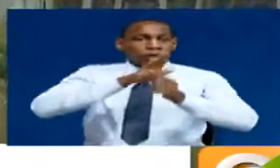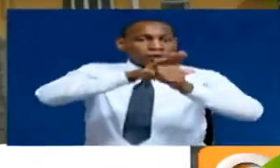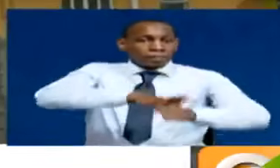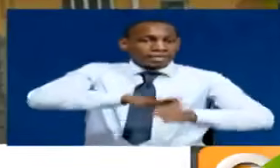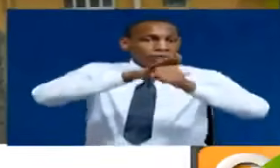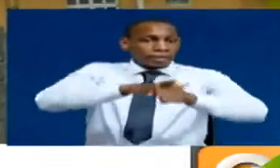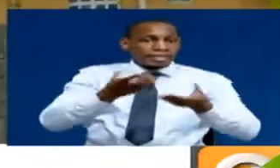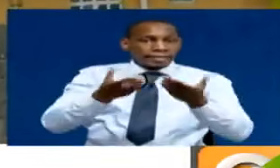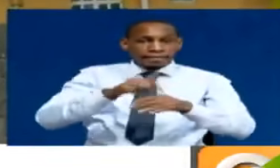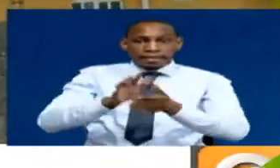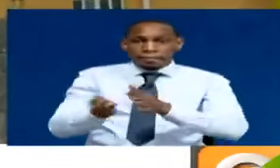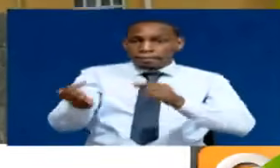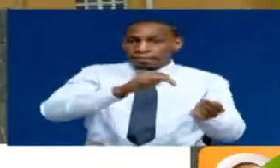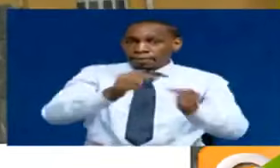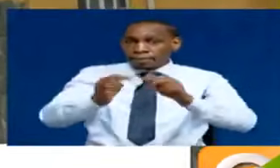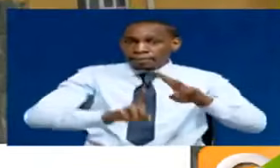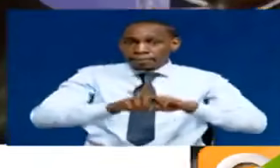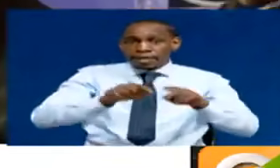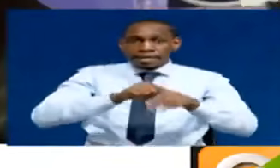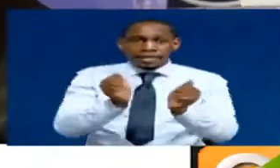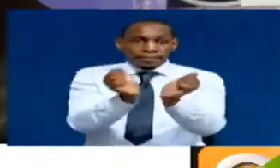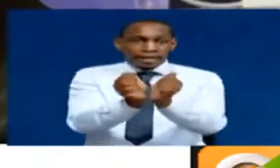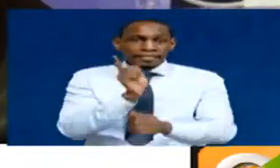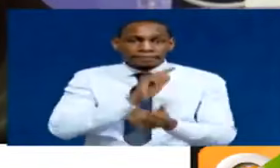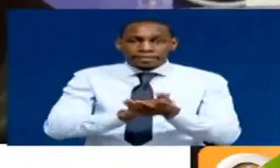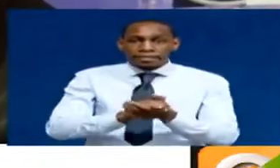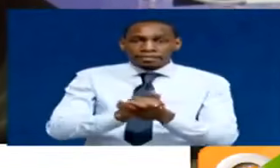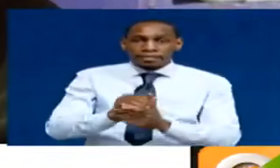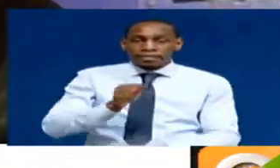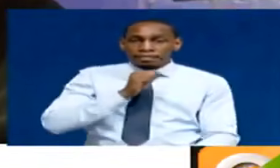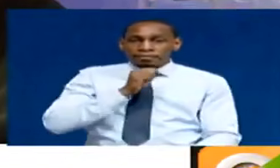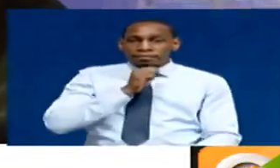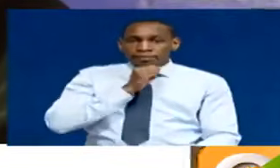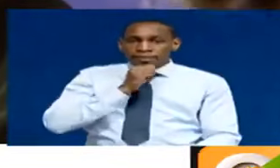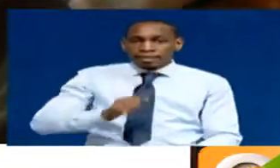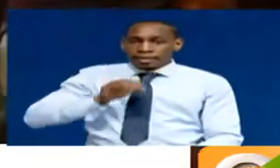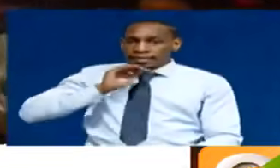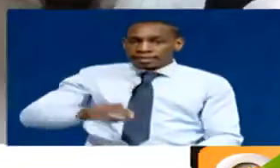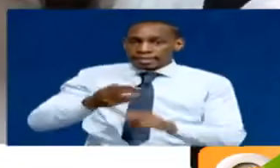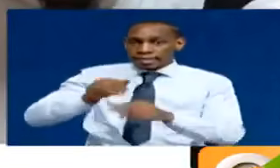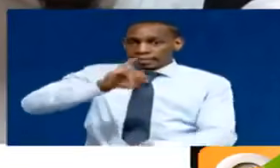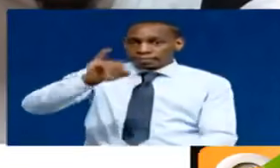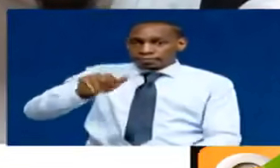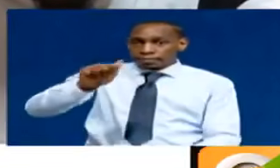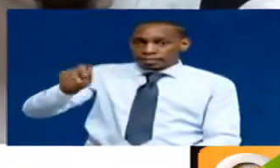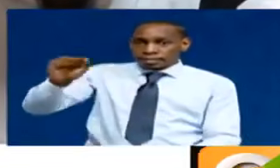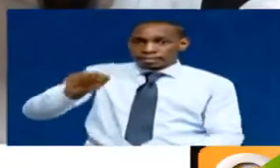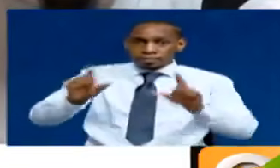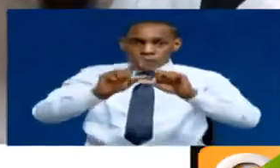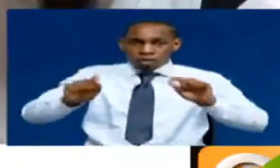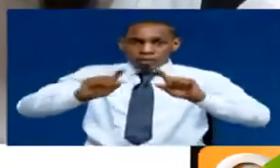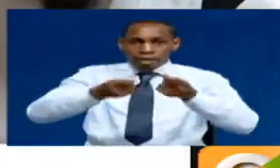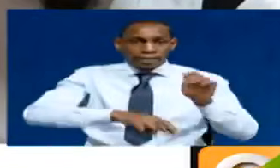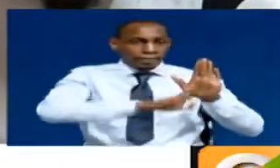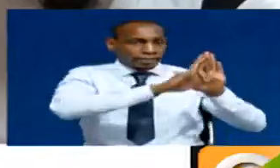kitendo hicho baada ya mzozo uliotokea walipomkamata mjukuu wa Waweru, James Mwaura, kwa madai ya